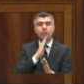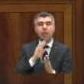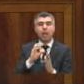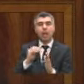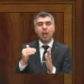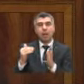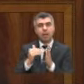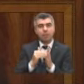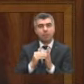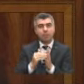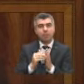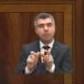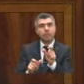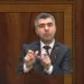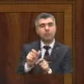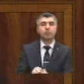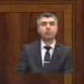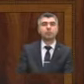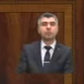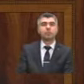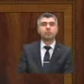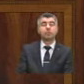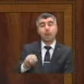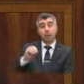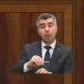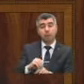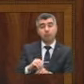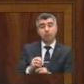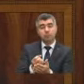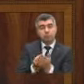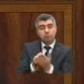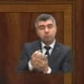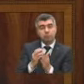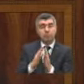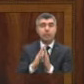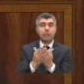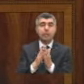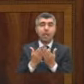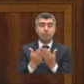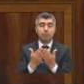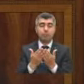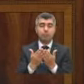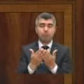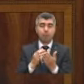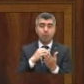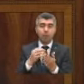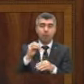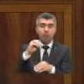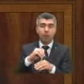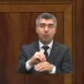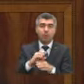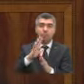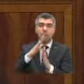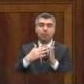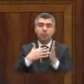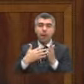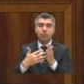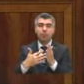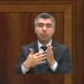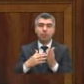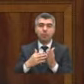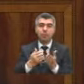تلميذ وتلميذة. وفي المجال البيداغوجي تم توفير عدة تنزيل البرنامج الوطني للتربية